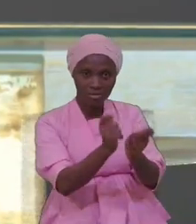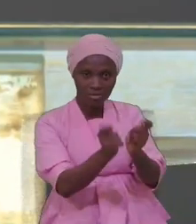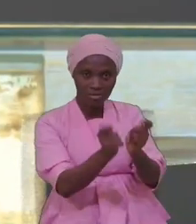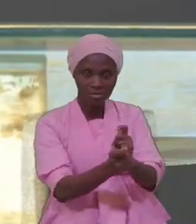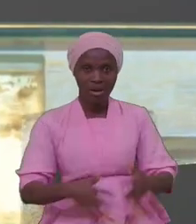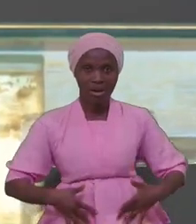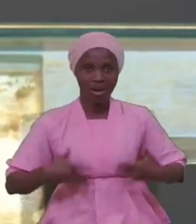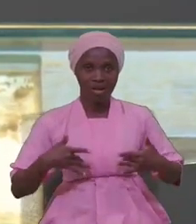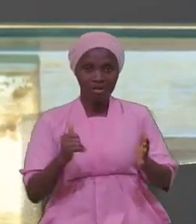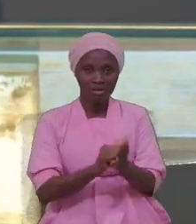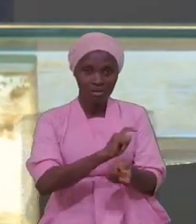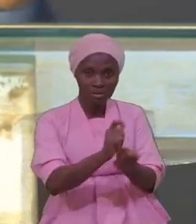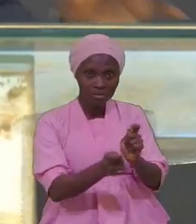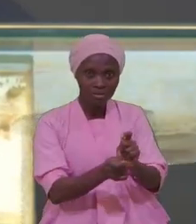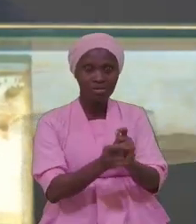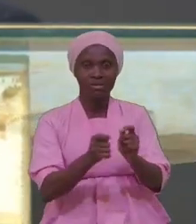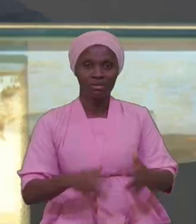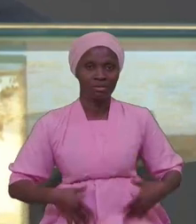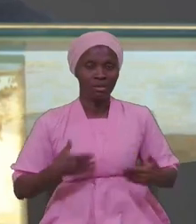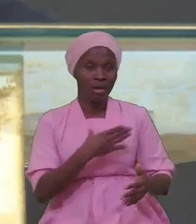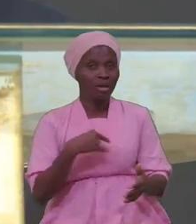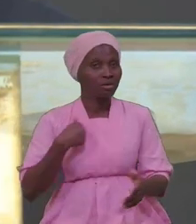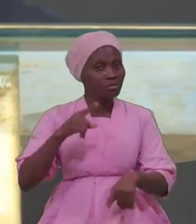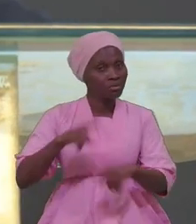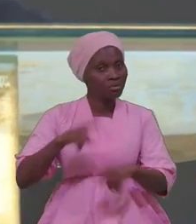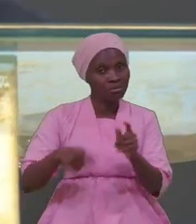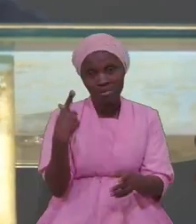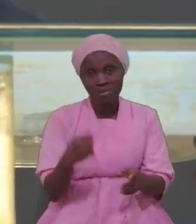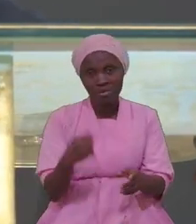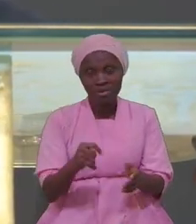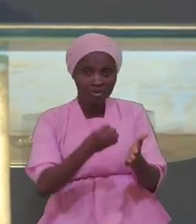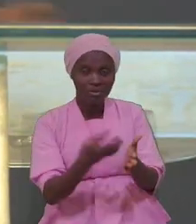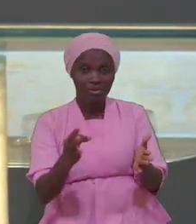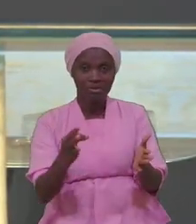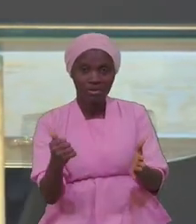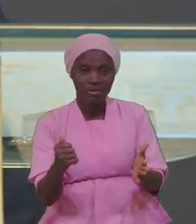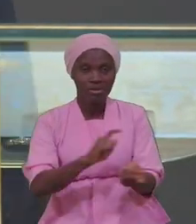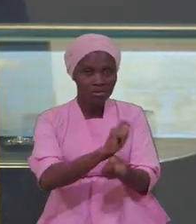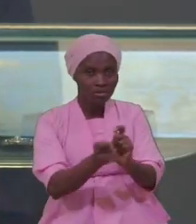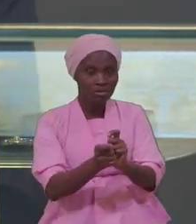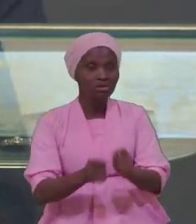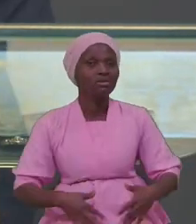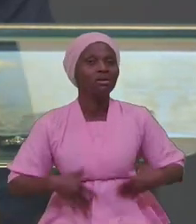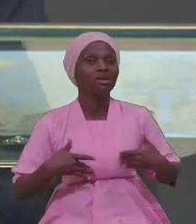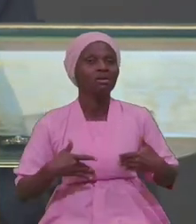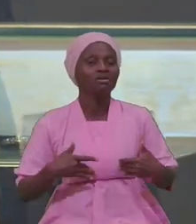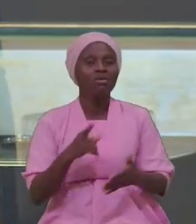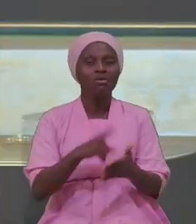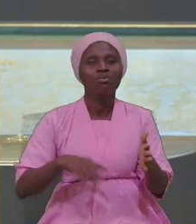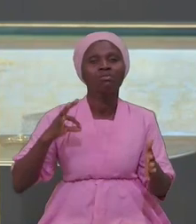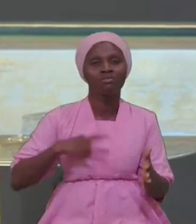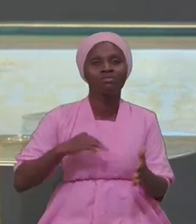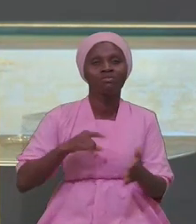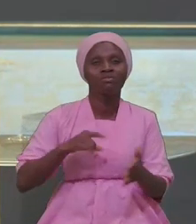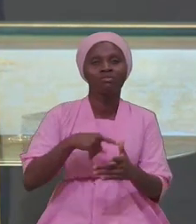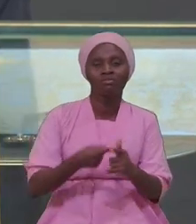l'homme, qui transforme la vie là. Et on ne peut pas voir l'évidence d'une foi, d'une vie transformée.